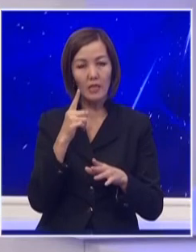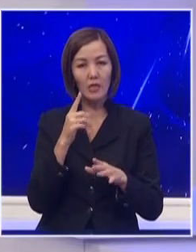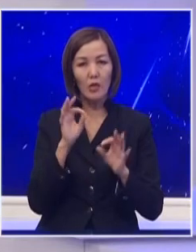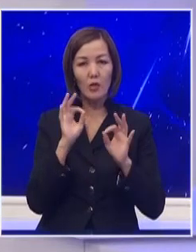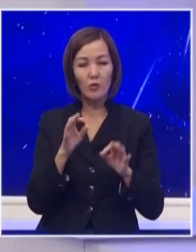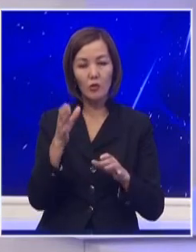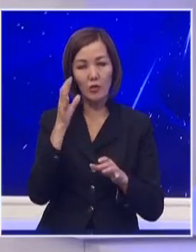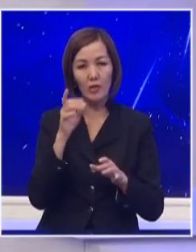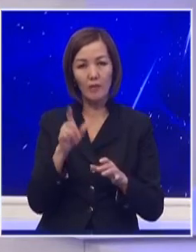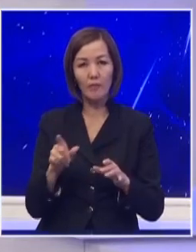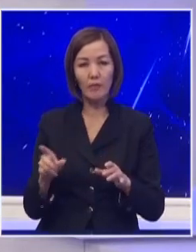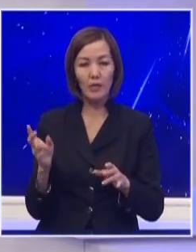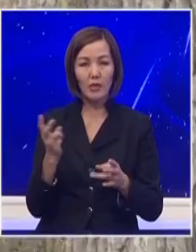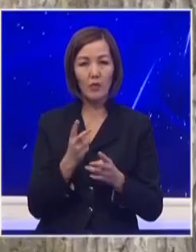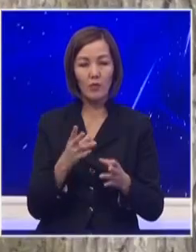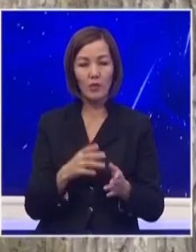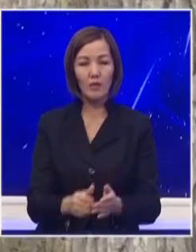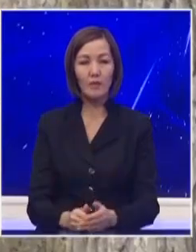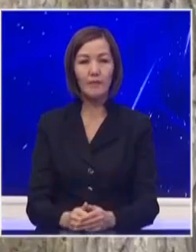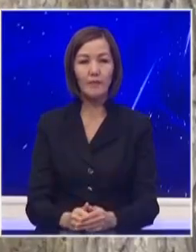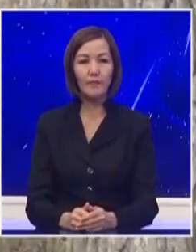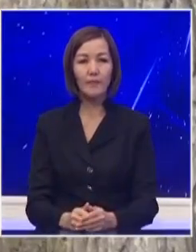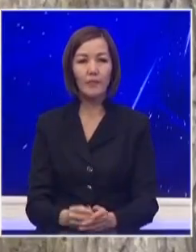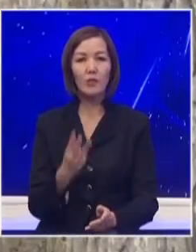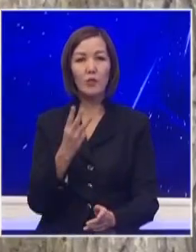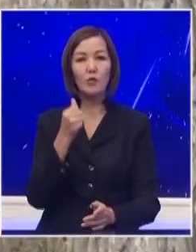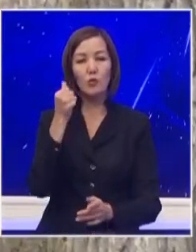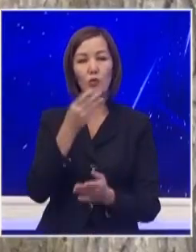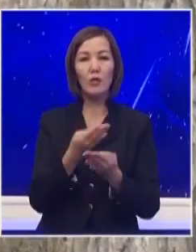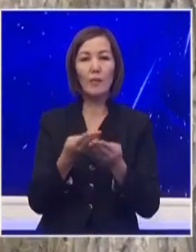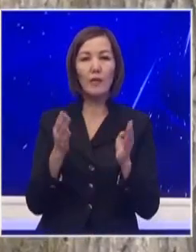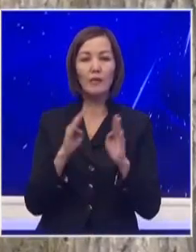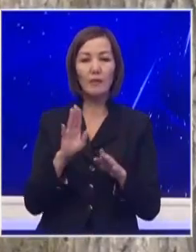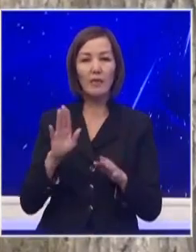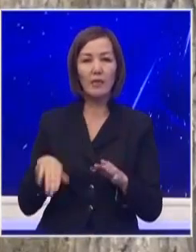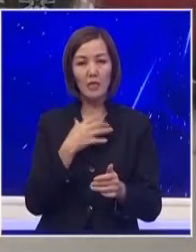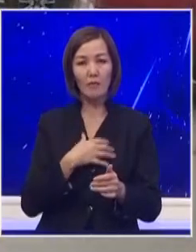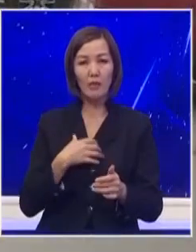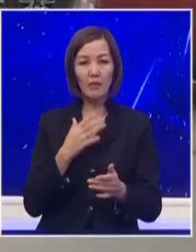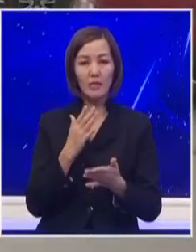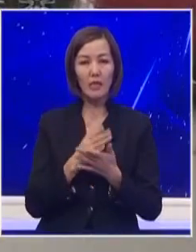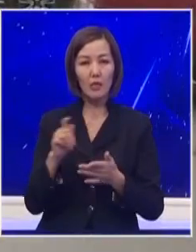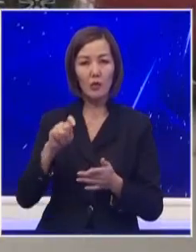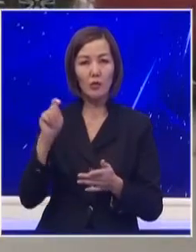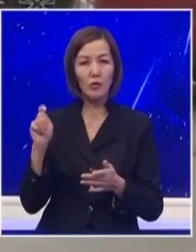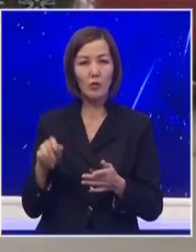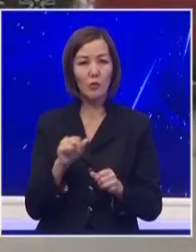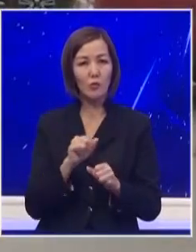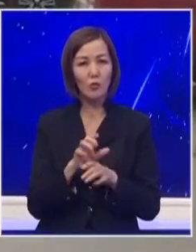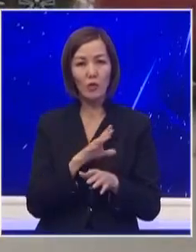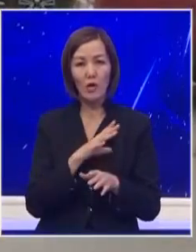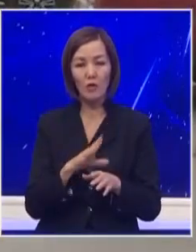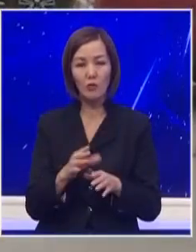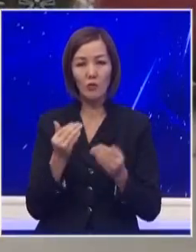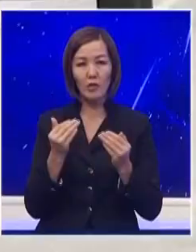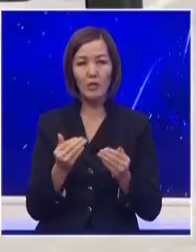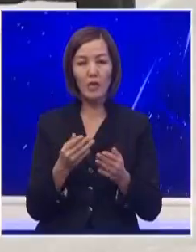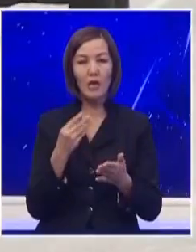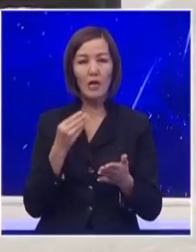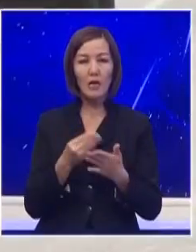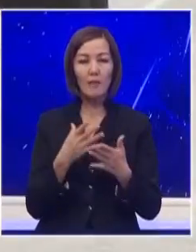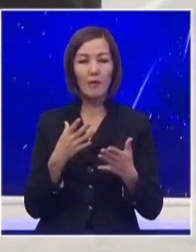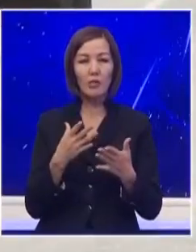Қараша ғауым қараша айында дауыс берді. Ел президентіне таңдау жасайды. Межелі сәт алыс емес. Қазірге кандидаттар анықталу